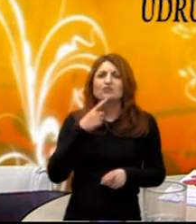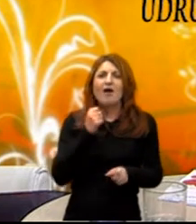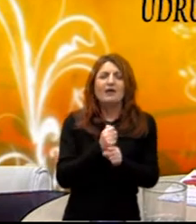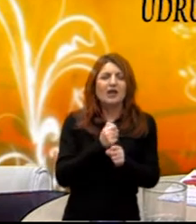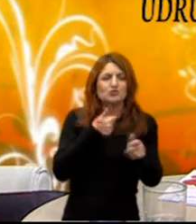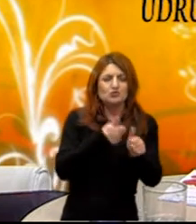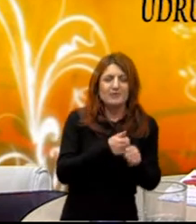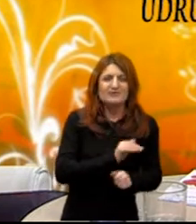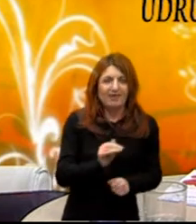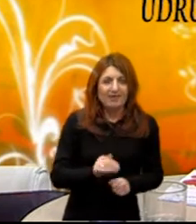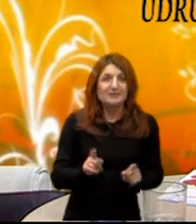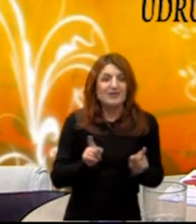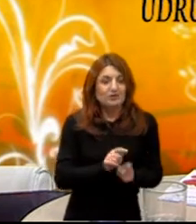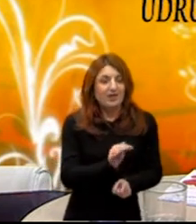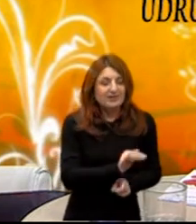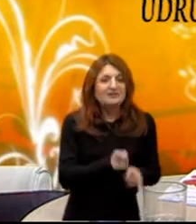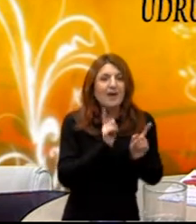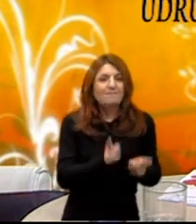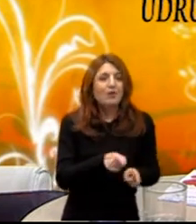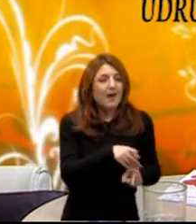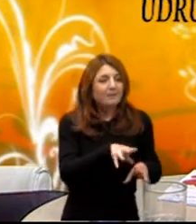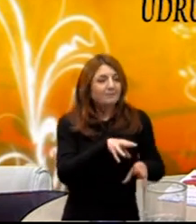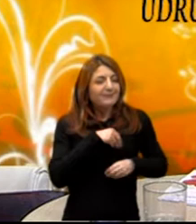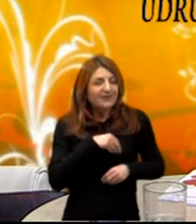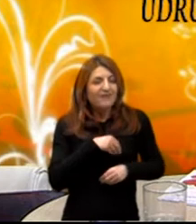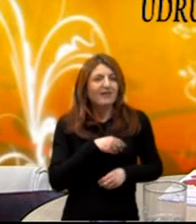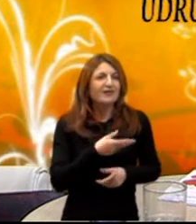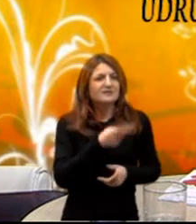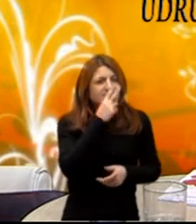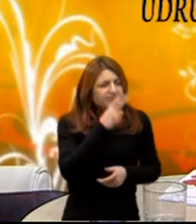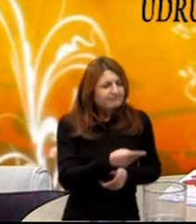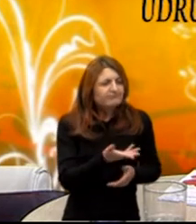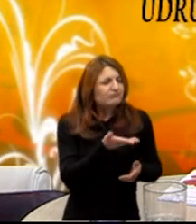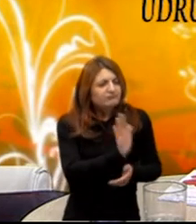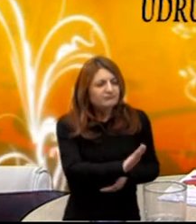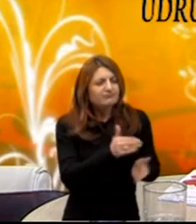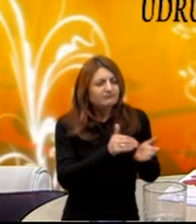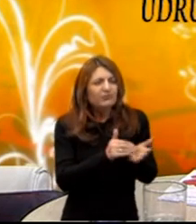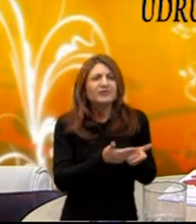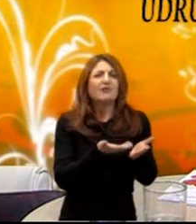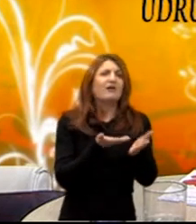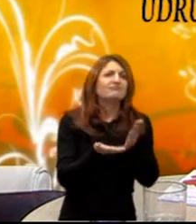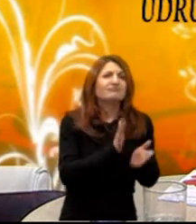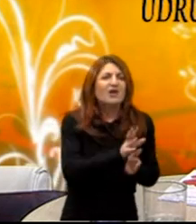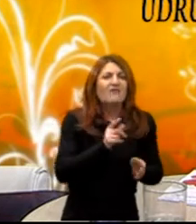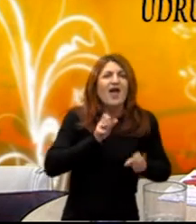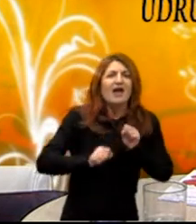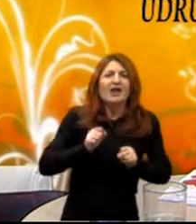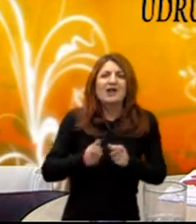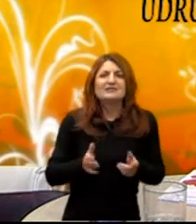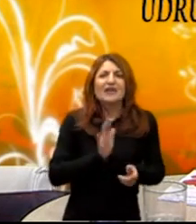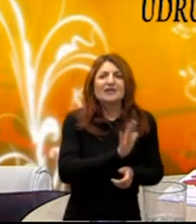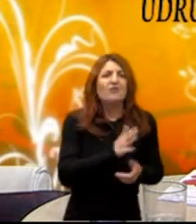djecom, isto tako to dijete moraju najprije prihvatiti, također percipirati njegove poglede, njegove reakcije,